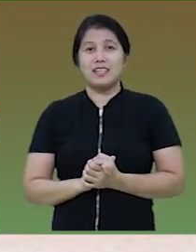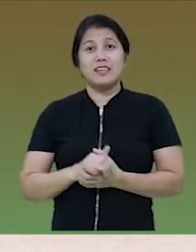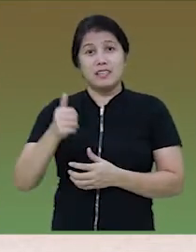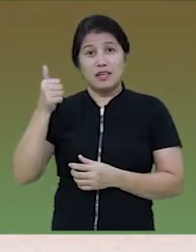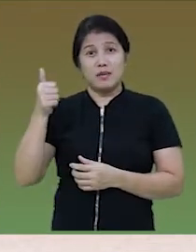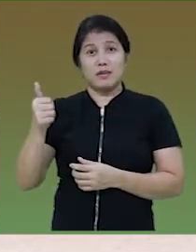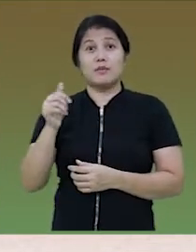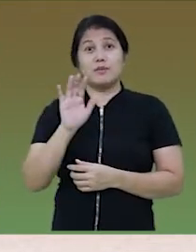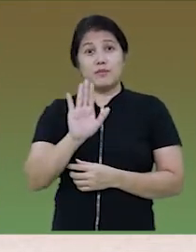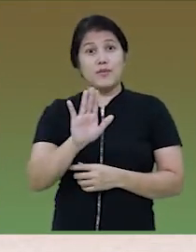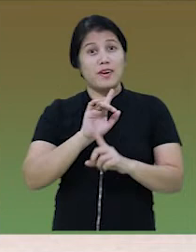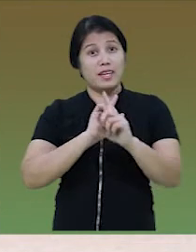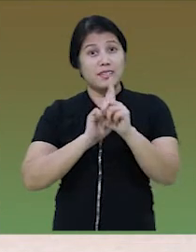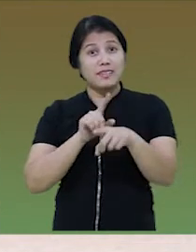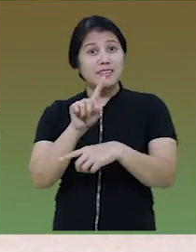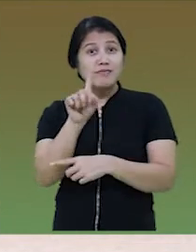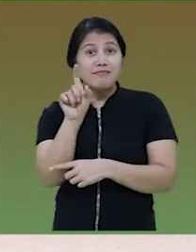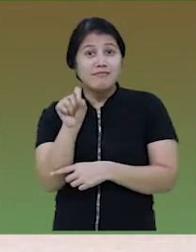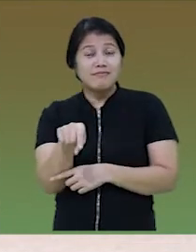Thumbs up ba ang sagot mo?